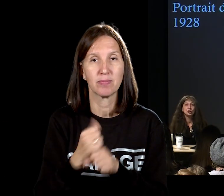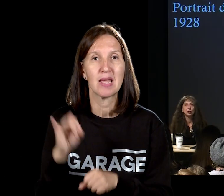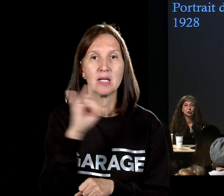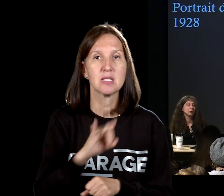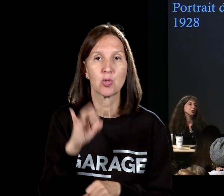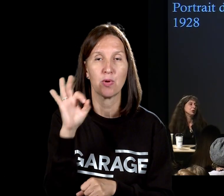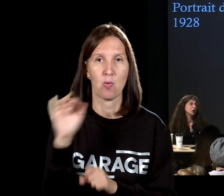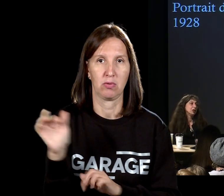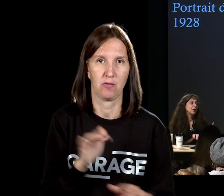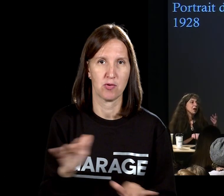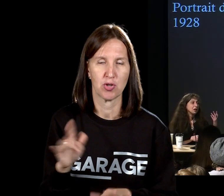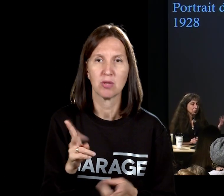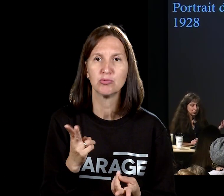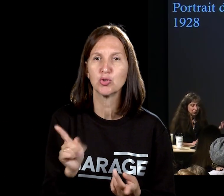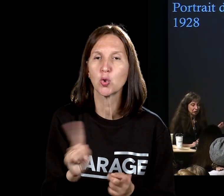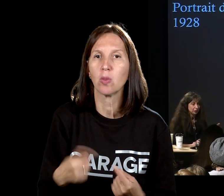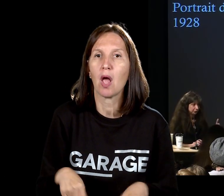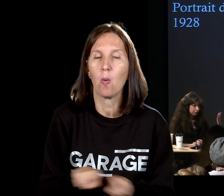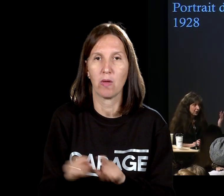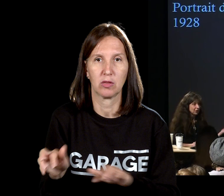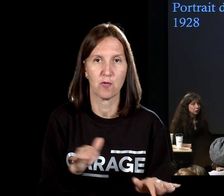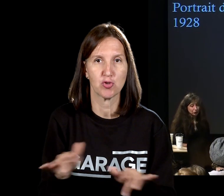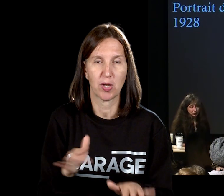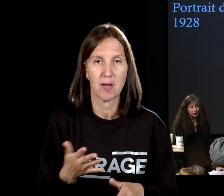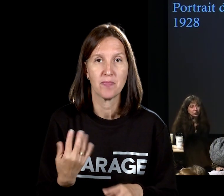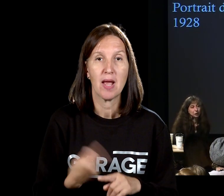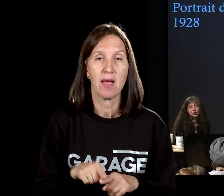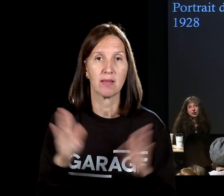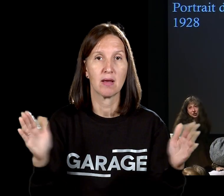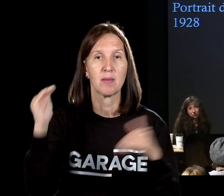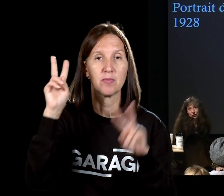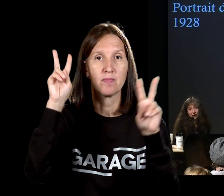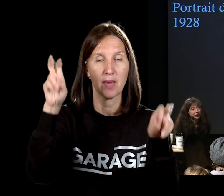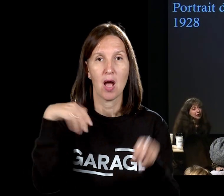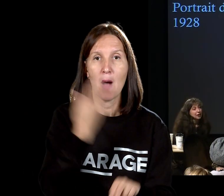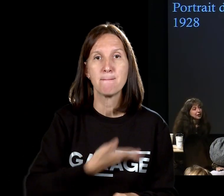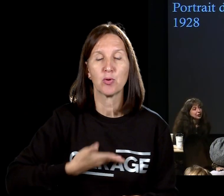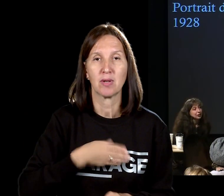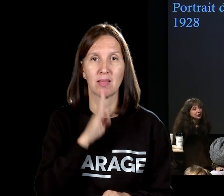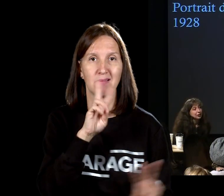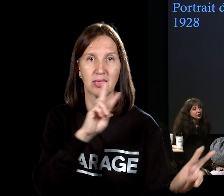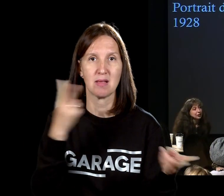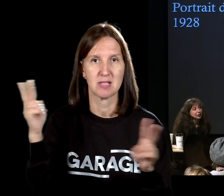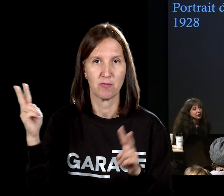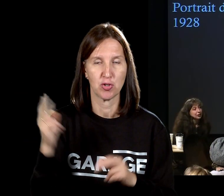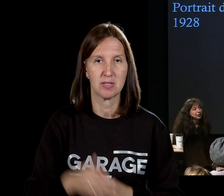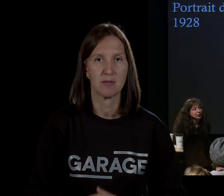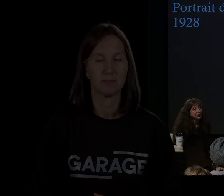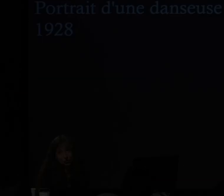истории продвижения, что такое движение. Вот эта работа называется «Портрет танцовщицы».